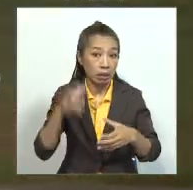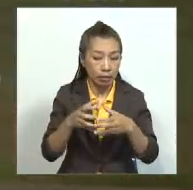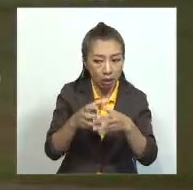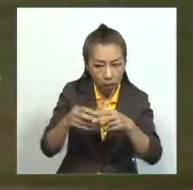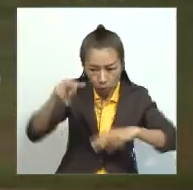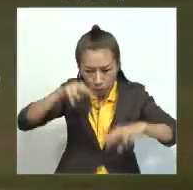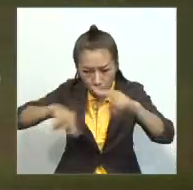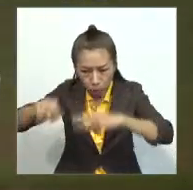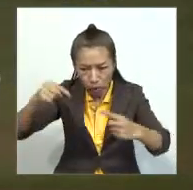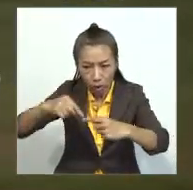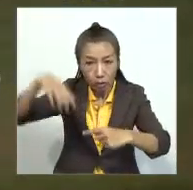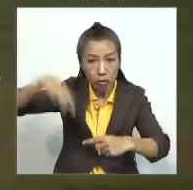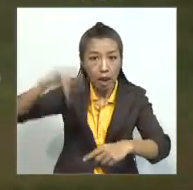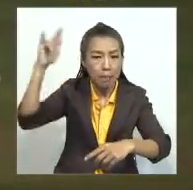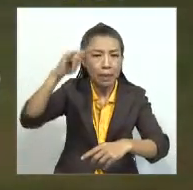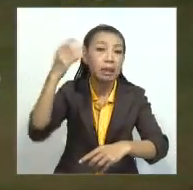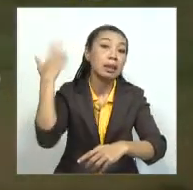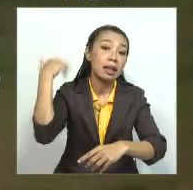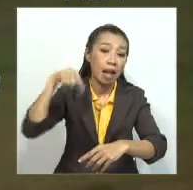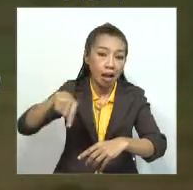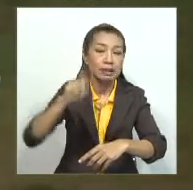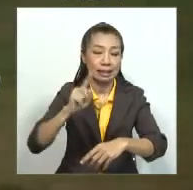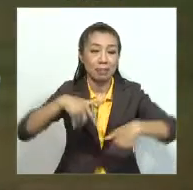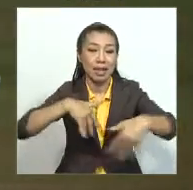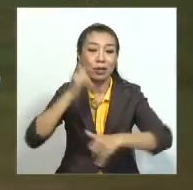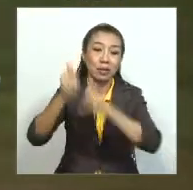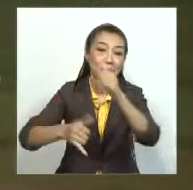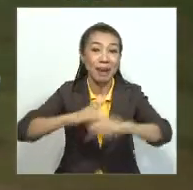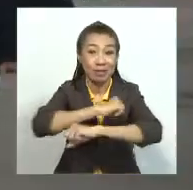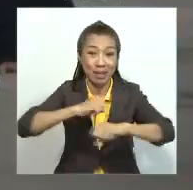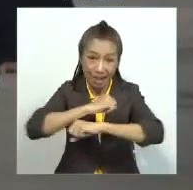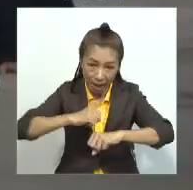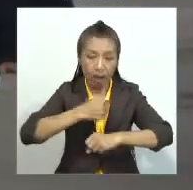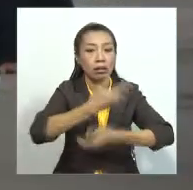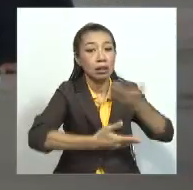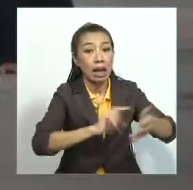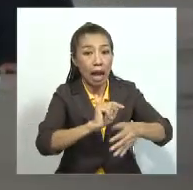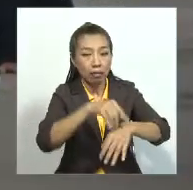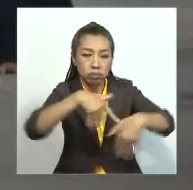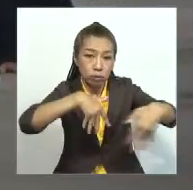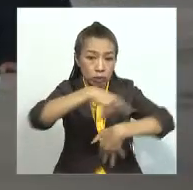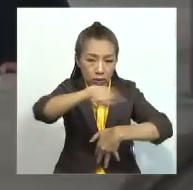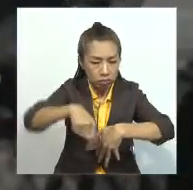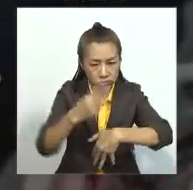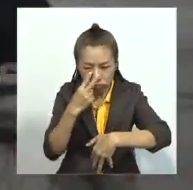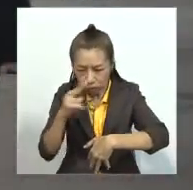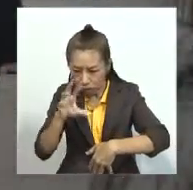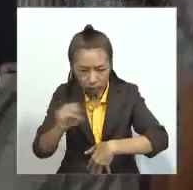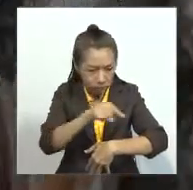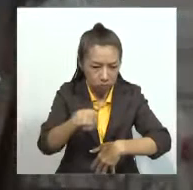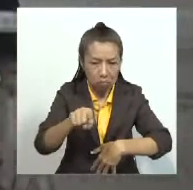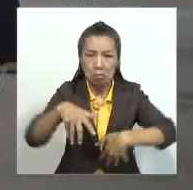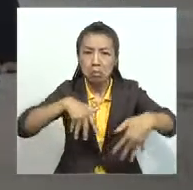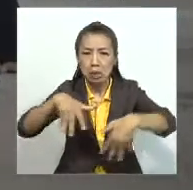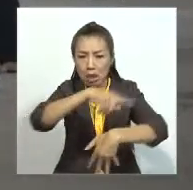าที่บริเวณสนามบินเก่าที่เป็นลานออกกำลังกายรวมถึงตลาดในเทศบาลเมืองเชียงรายเองนะคะพี่น้องประชาชนหลายค